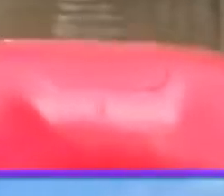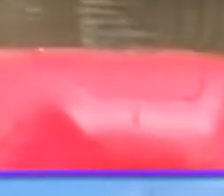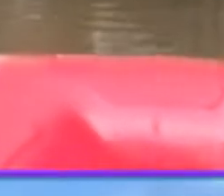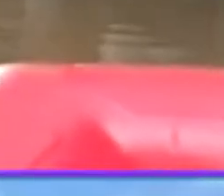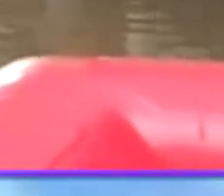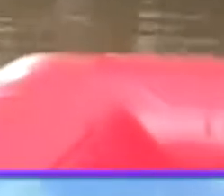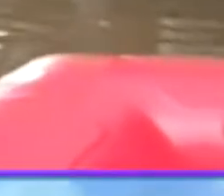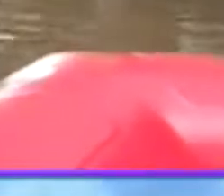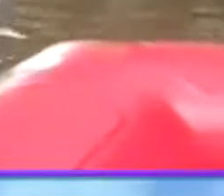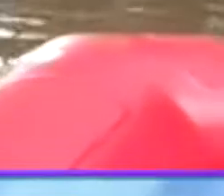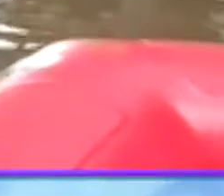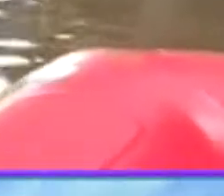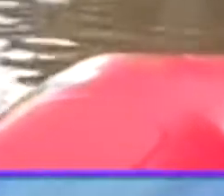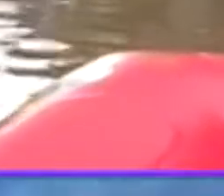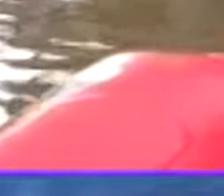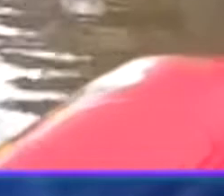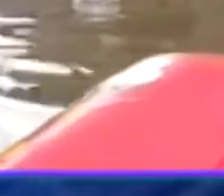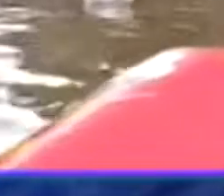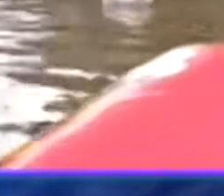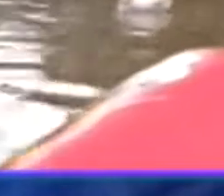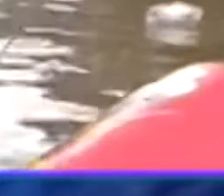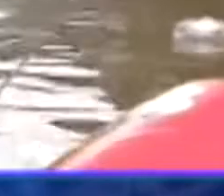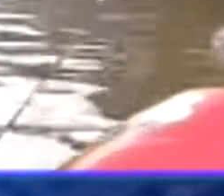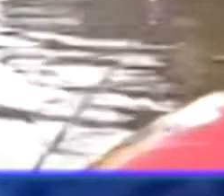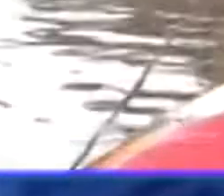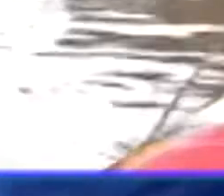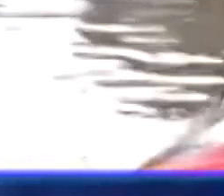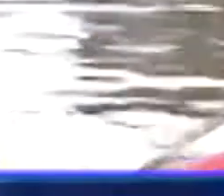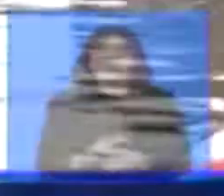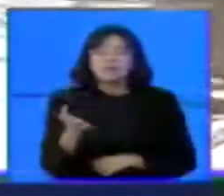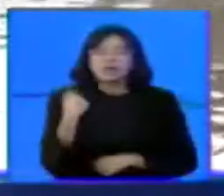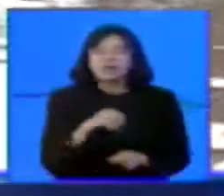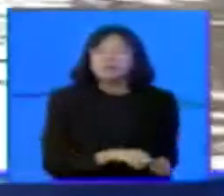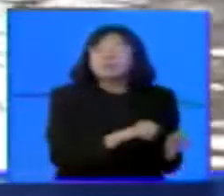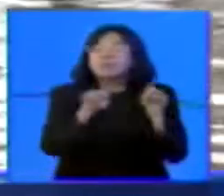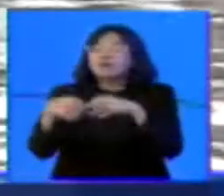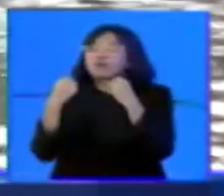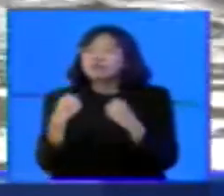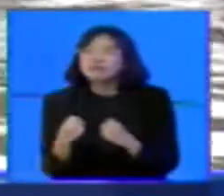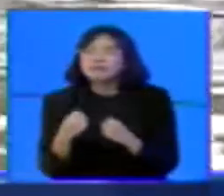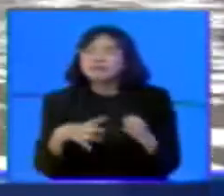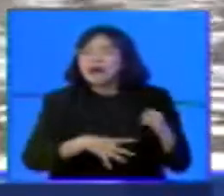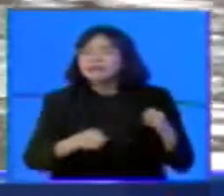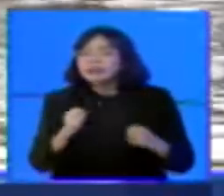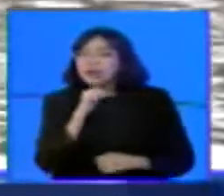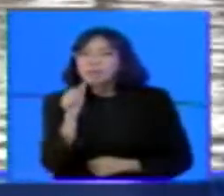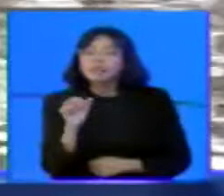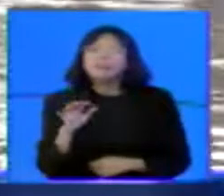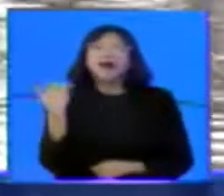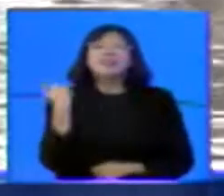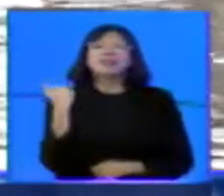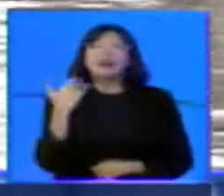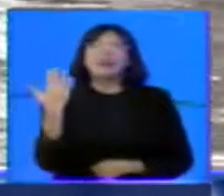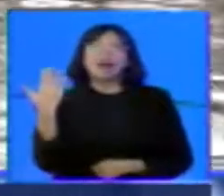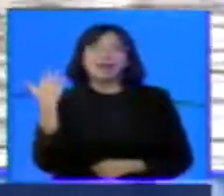nyari makanan gitu. Tadi Ibu dievakuasi sama pihak siapa Ibu? Remaja sekitarnya sini. Kondisinya